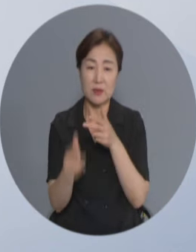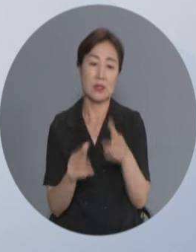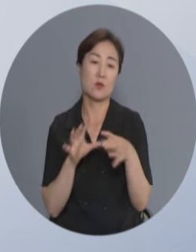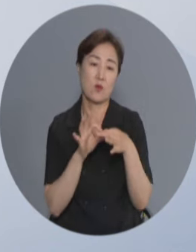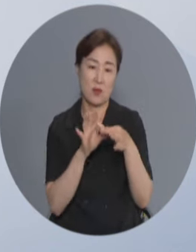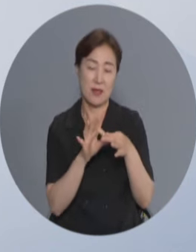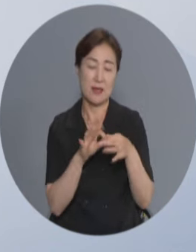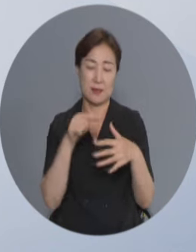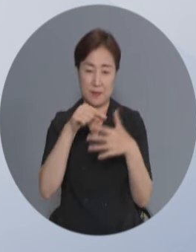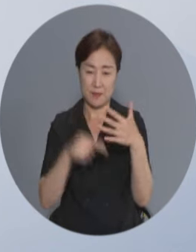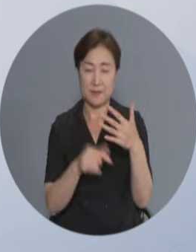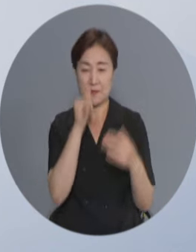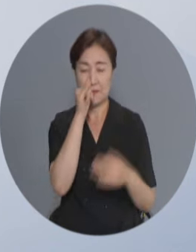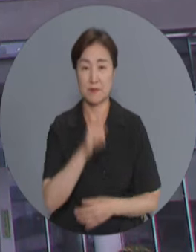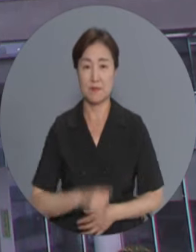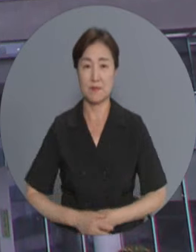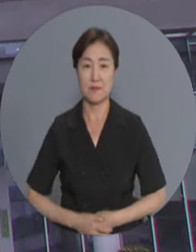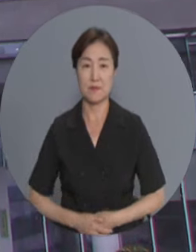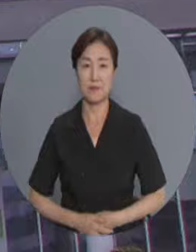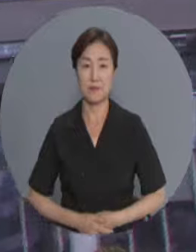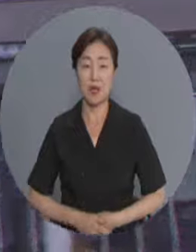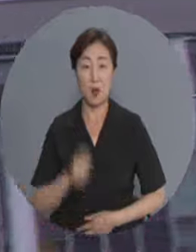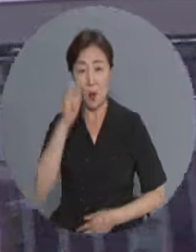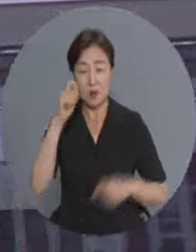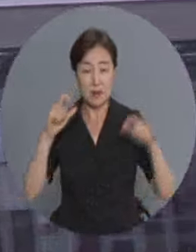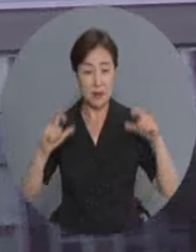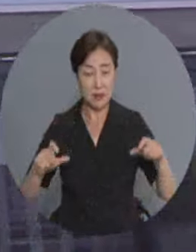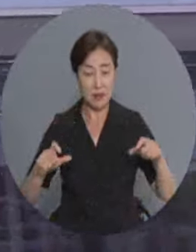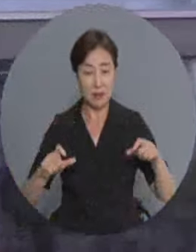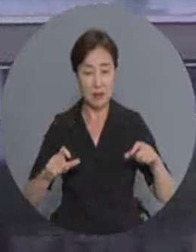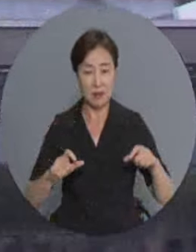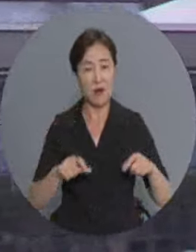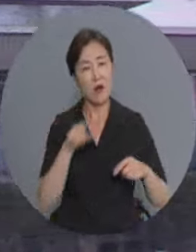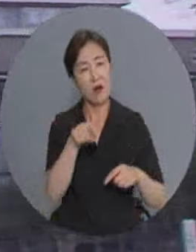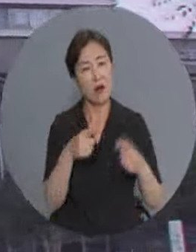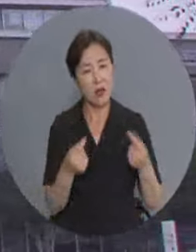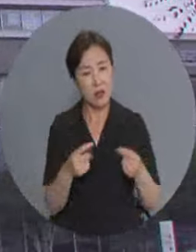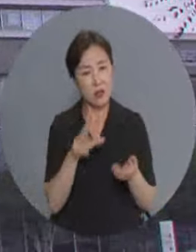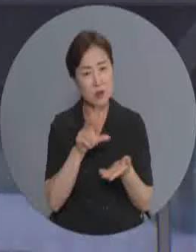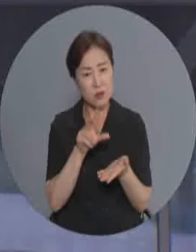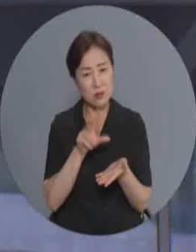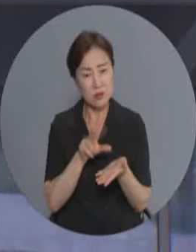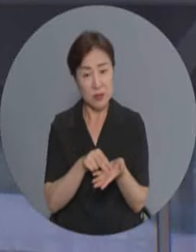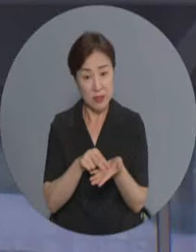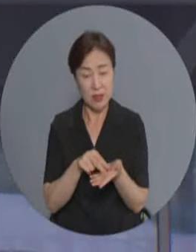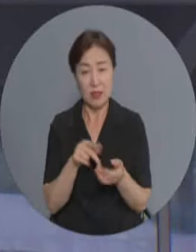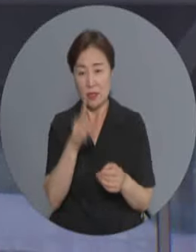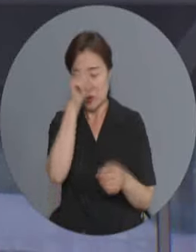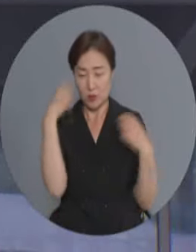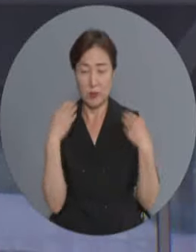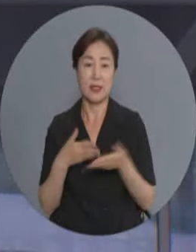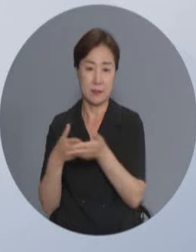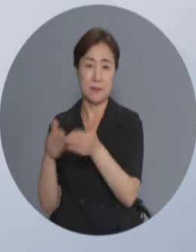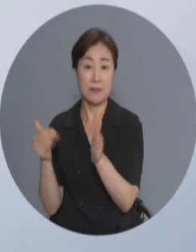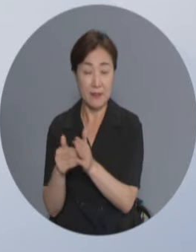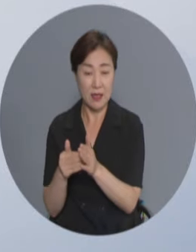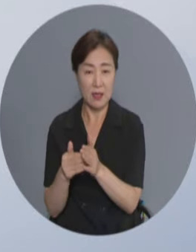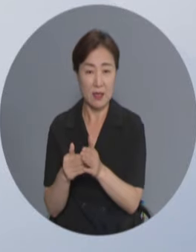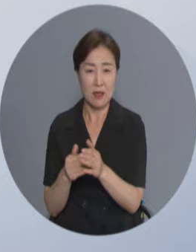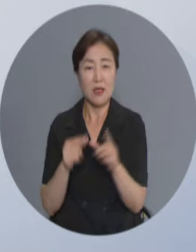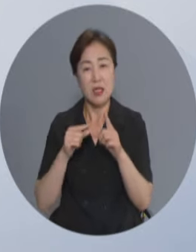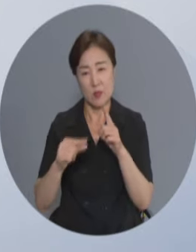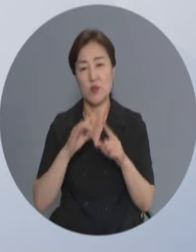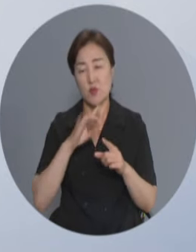것들이 그 뒤를 이었습니다. 고흥군은 일단 이 같은 규제 개선 과제에 대해 중앙부처에 건의한 결과